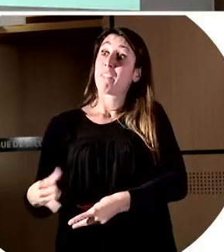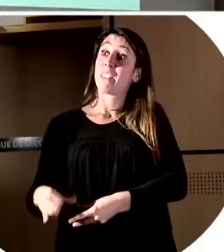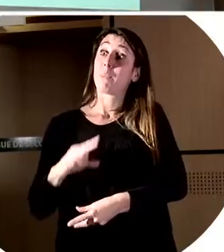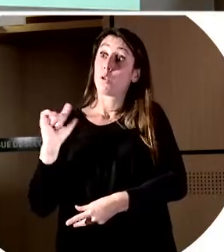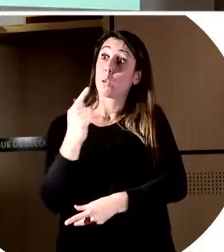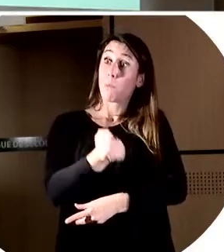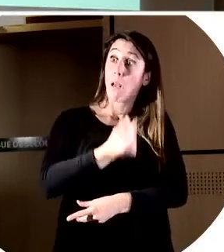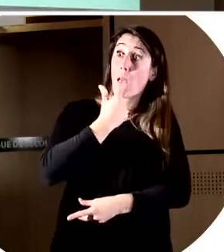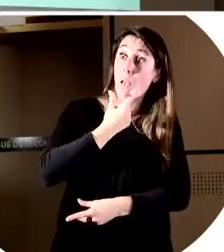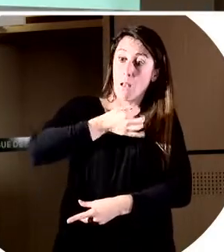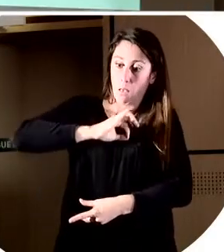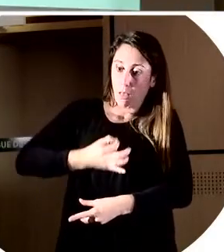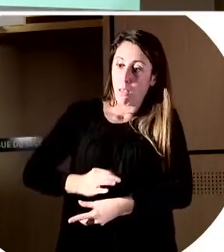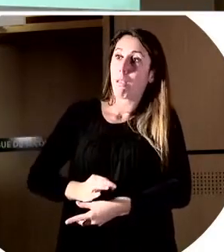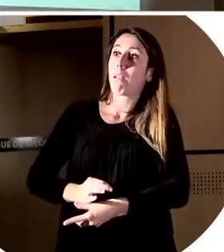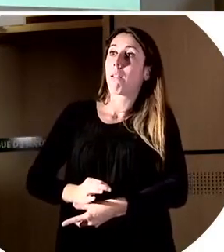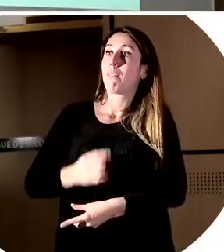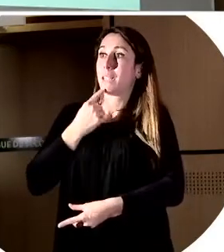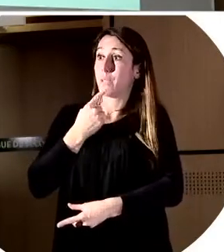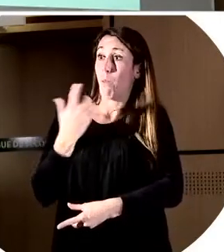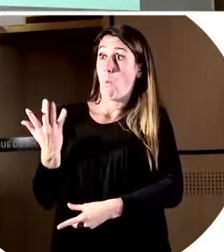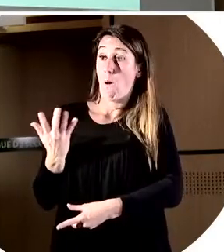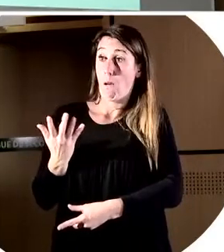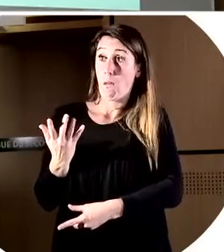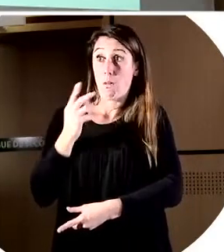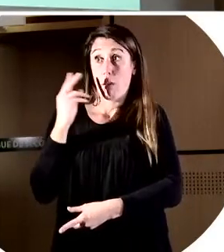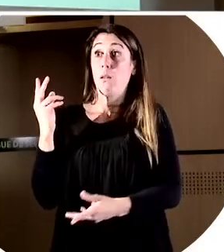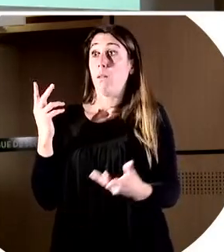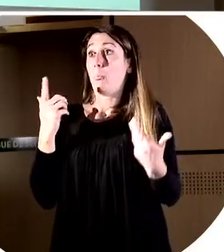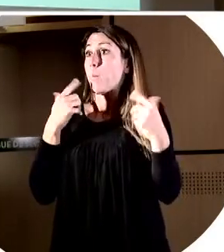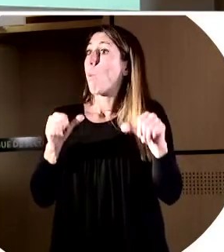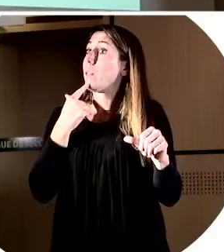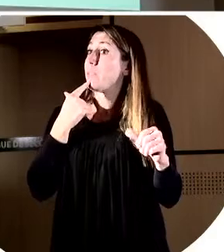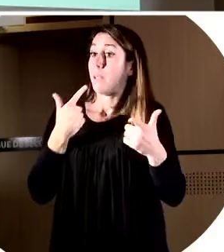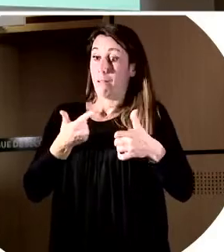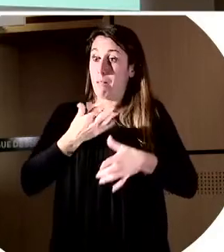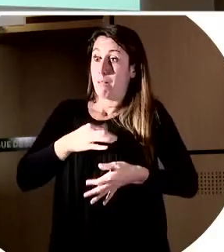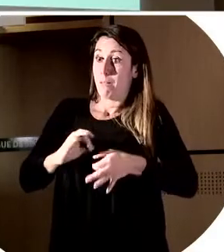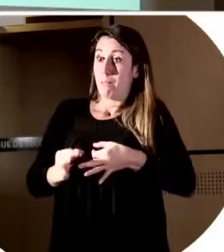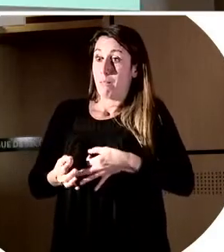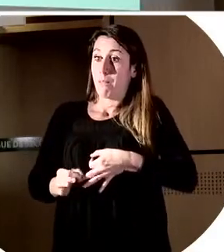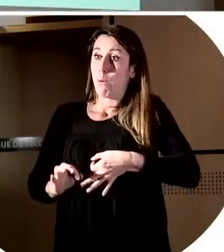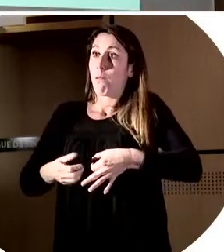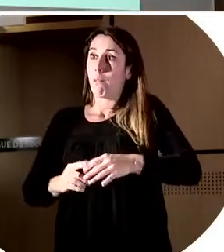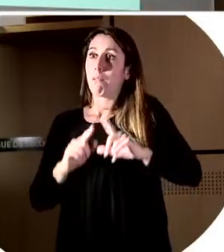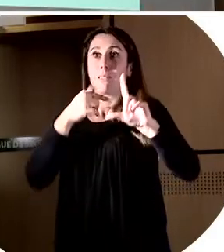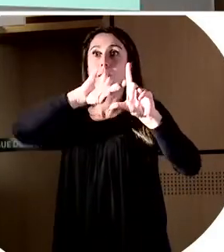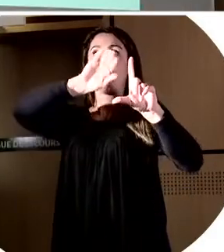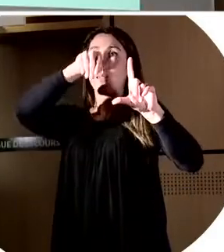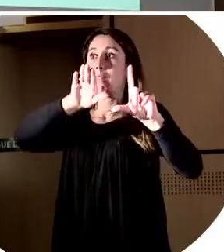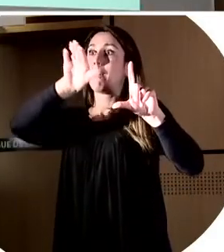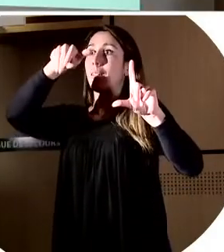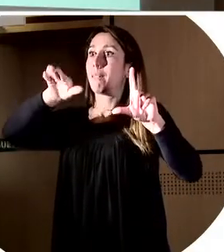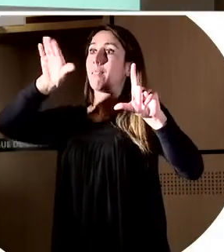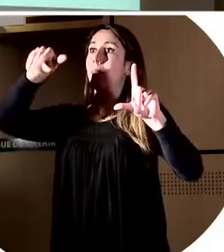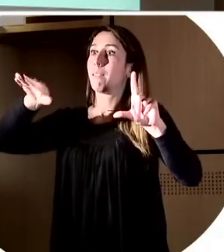deuxième comprimé. Et vous voyez que finalement, ce qui se passe, c'est que la concentration se met à osciller dans un